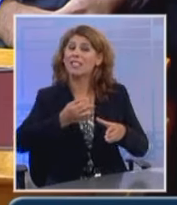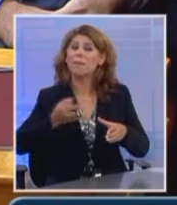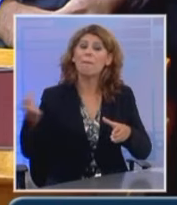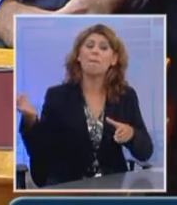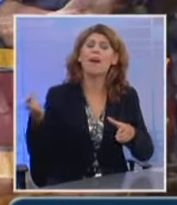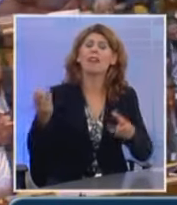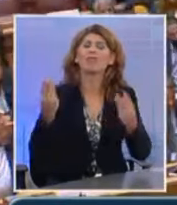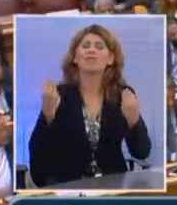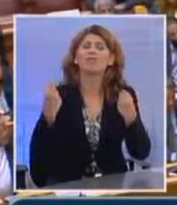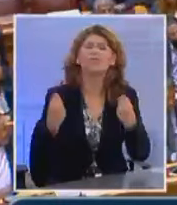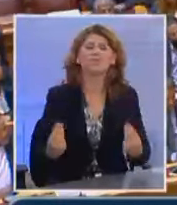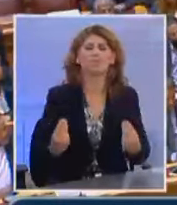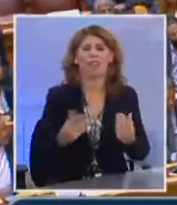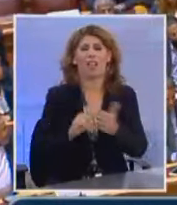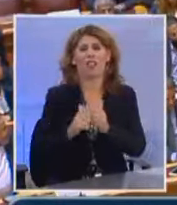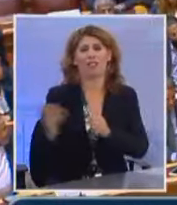αθλητές.